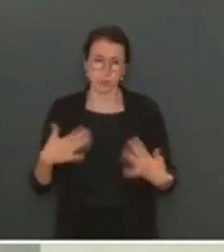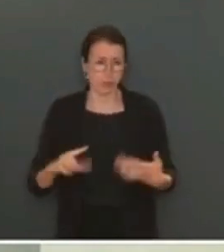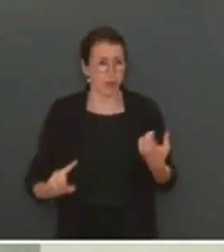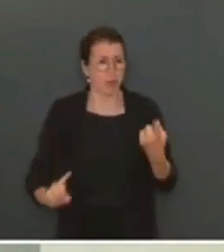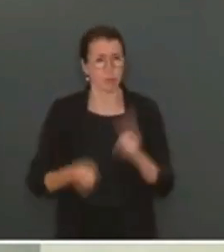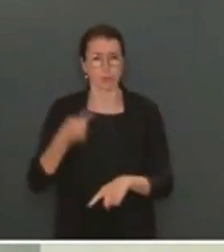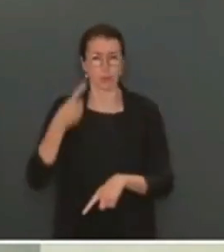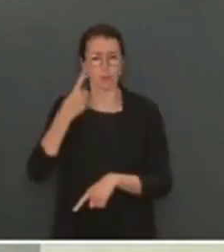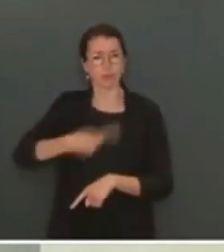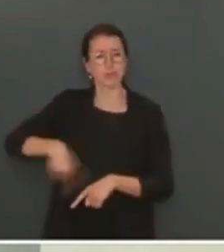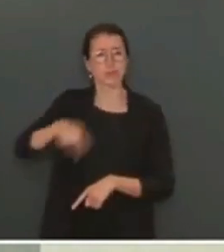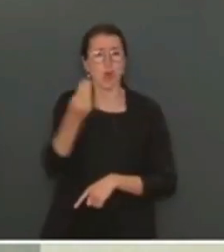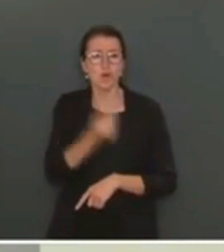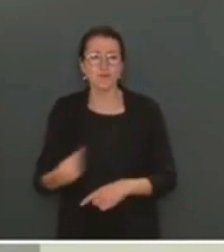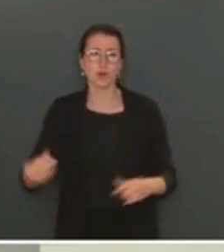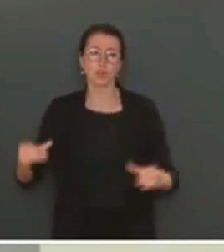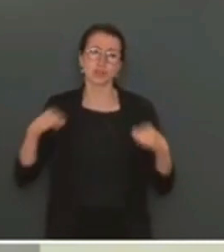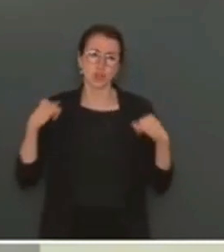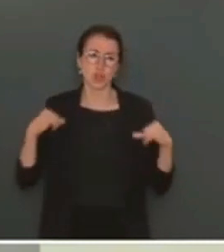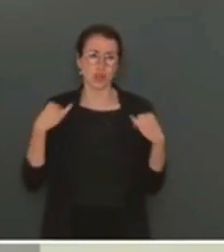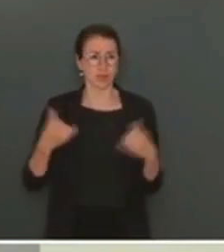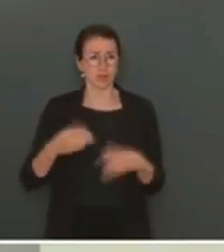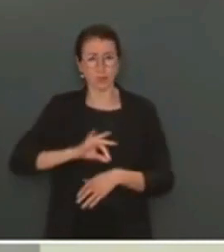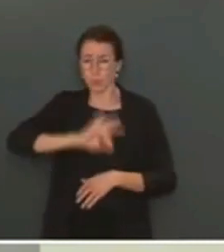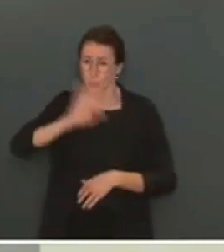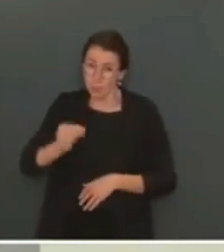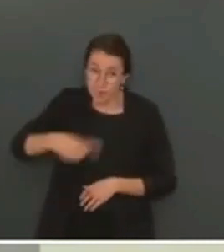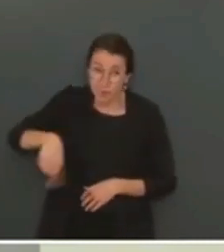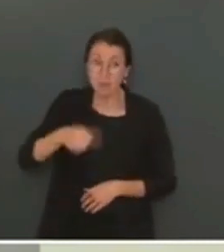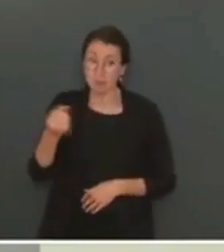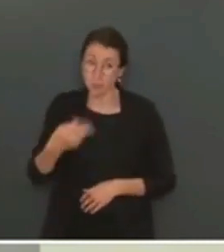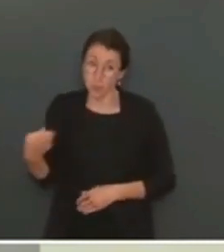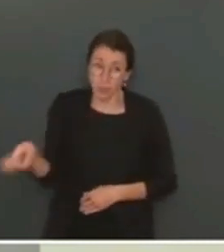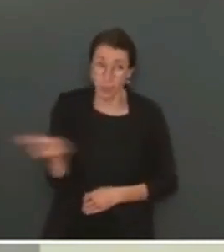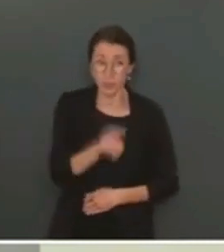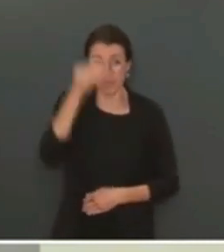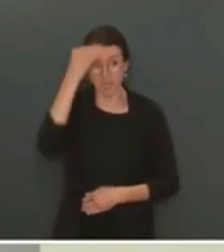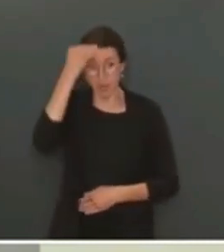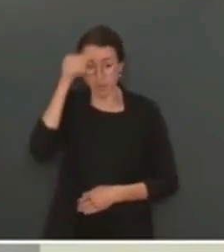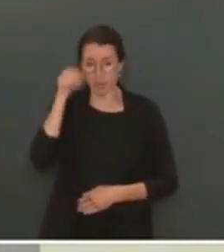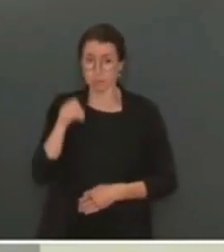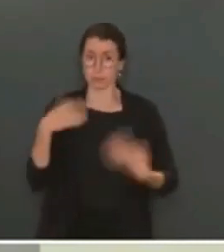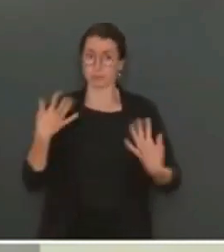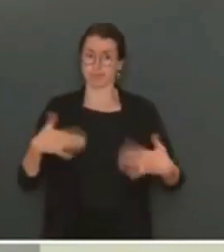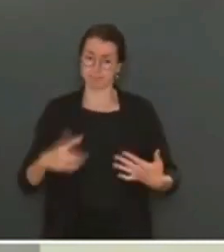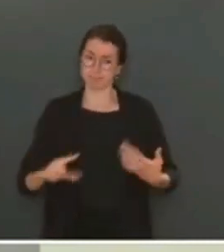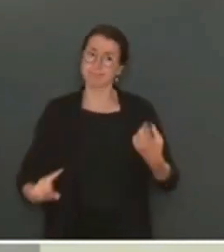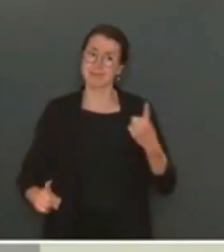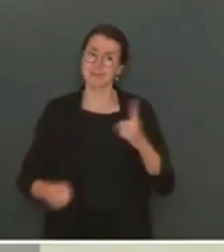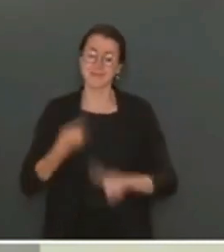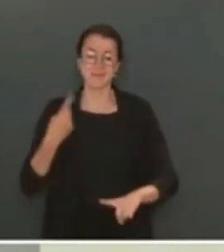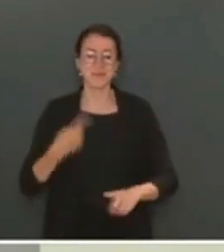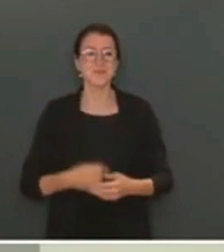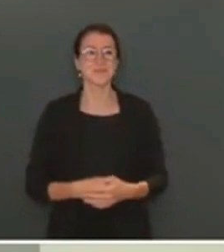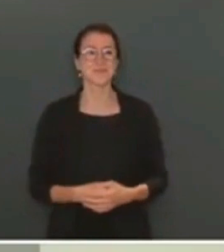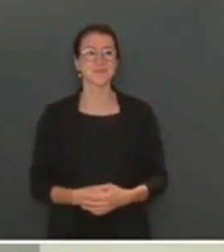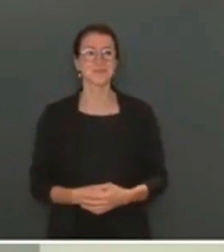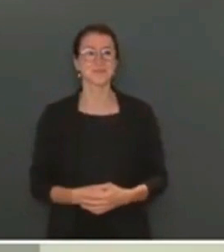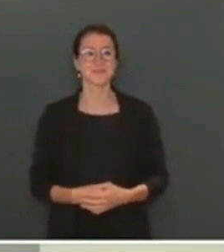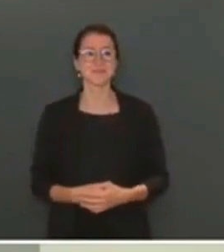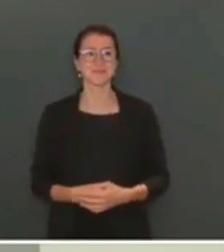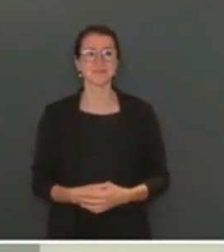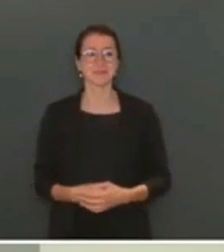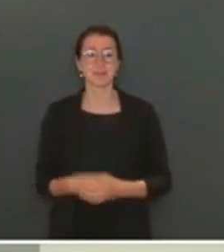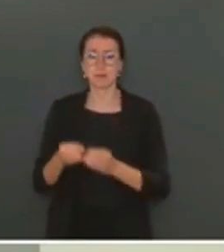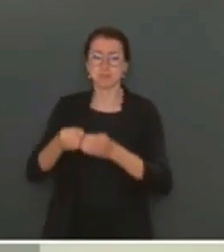à tous nos enfants, de reprendre l'école en toute sécurité. De nombreux parents et professionnels de l'enseignement ou de la santé